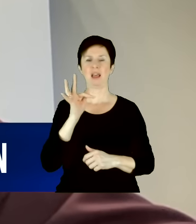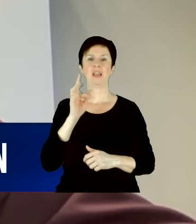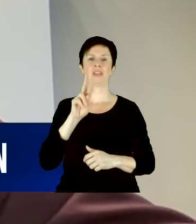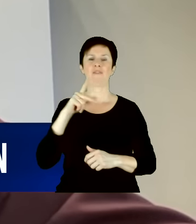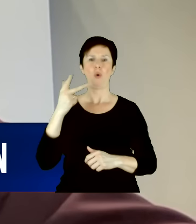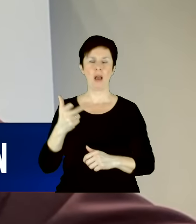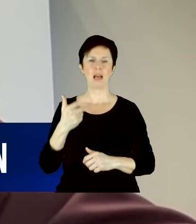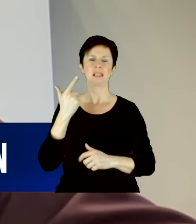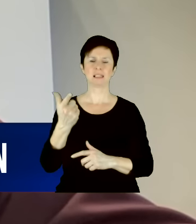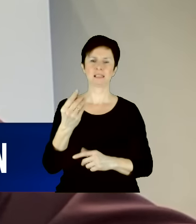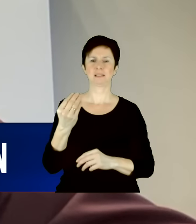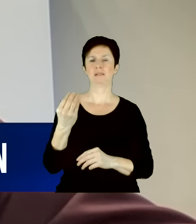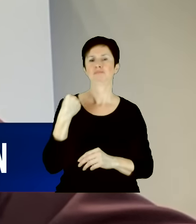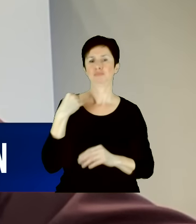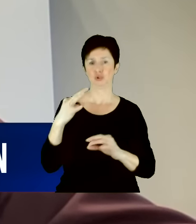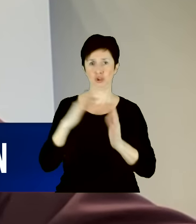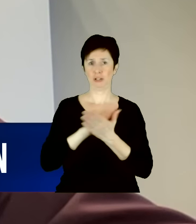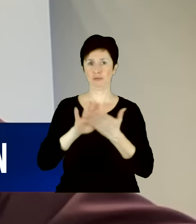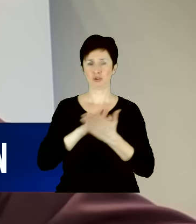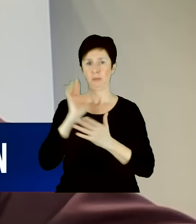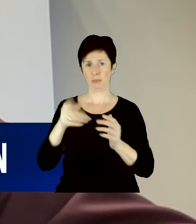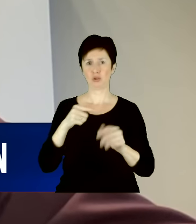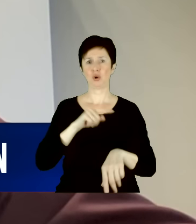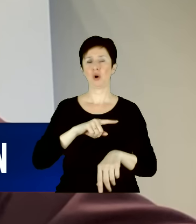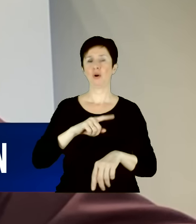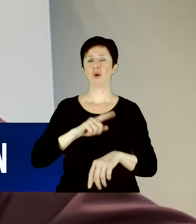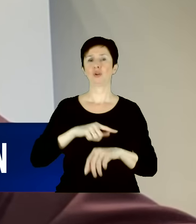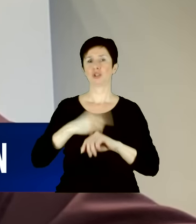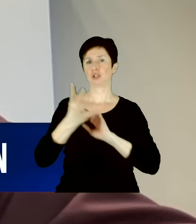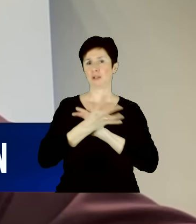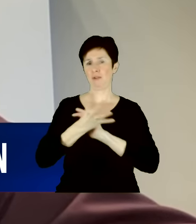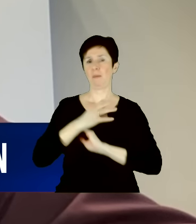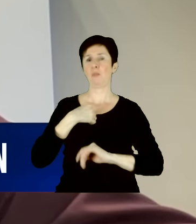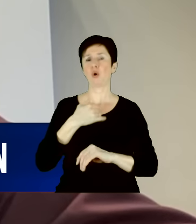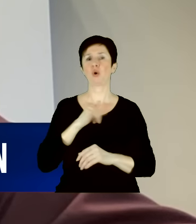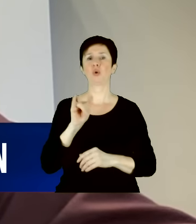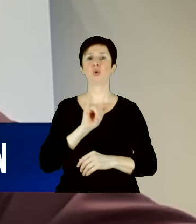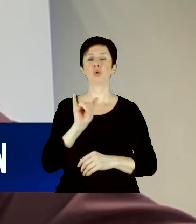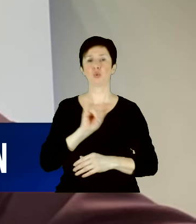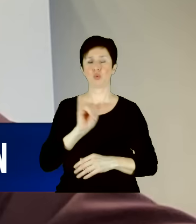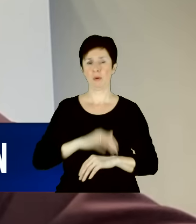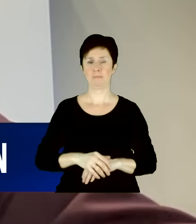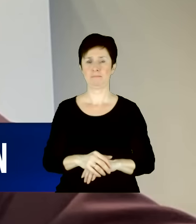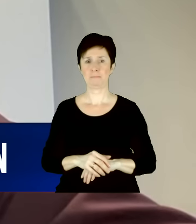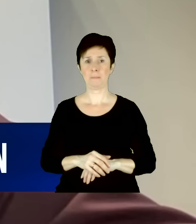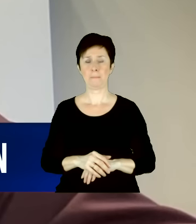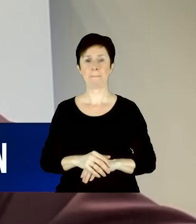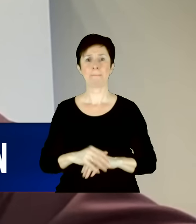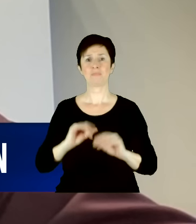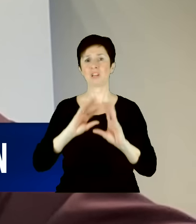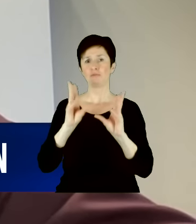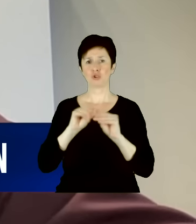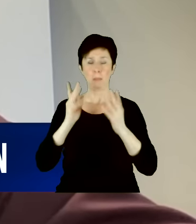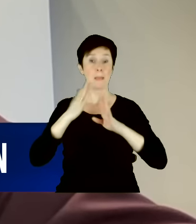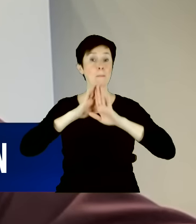wszystko będzie pokazane dzisiaj o 19 na moim YouTubie, ja zachęcam, żeby to zobaczyć, bo po raz pierwszy to będzie pokazane wszystko od kuchni, od początku, kiedy nie